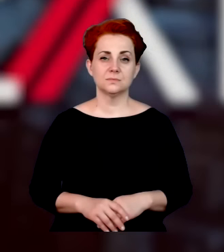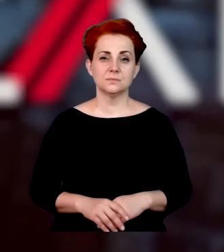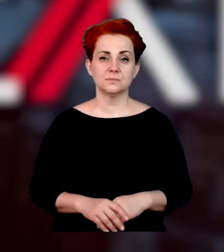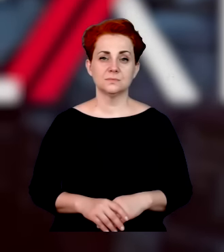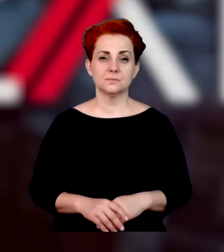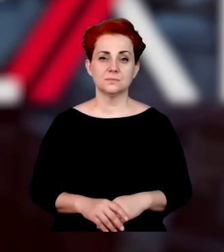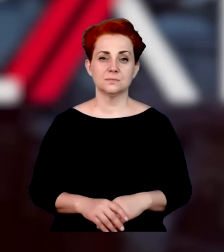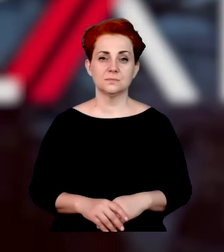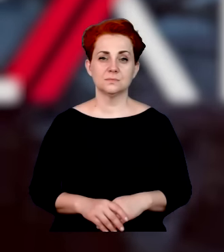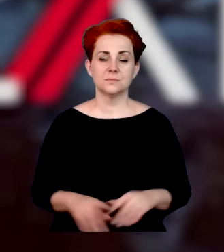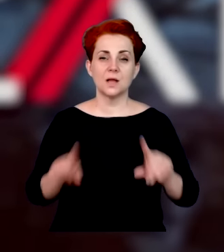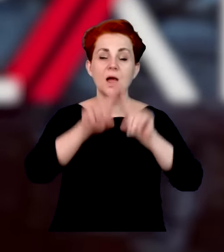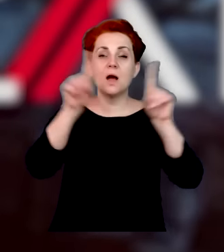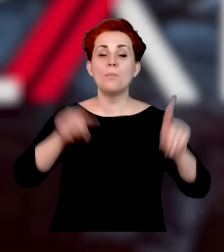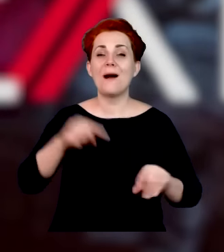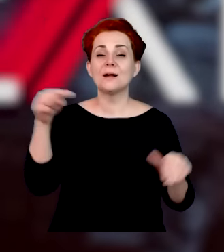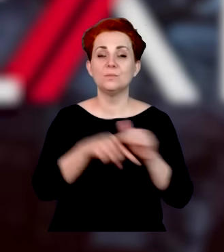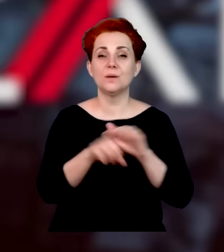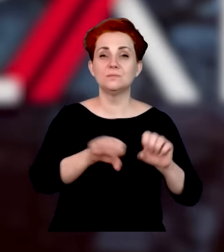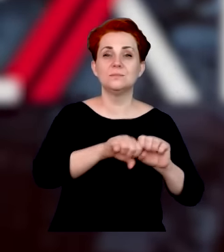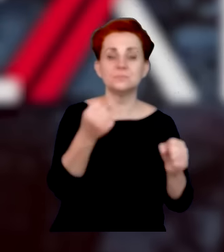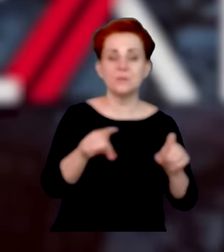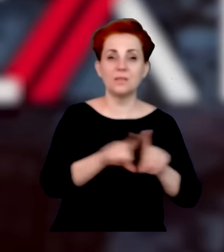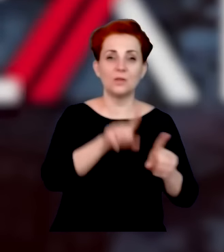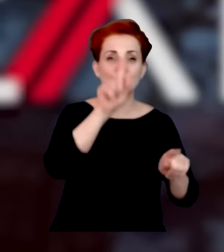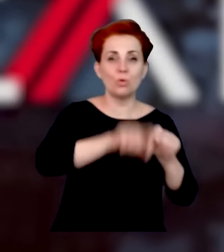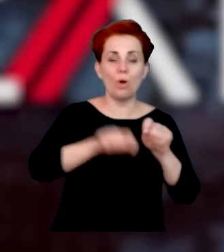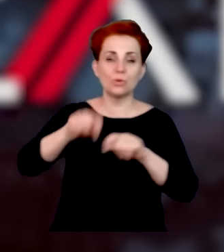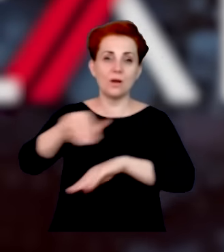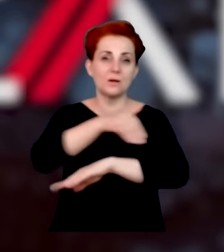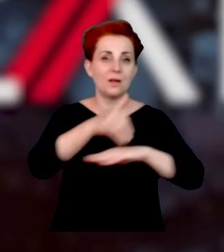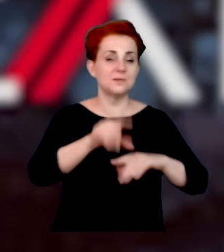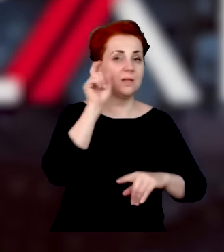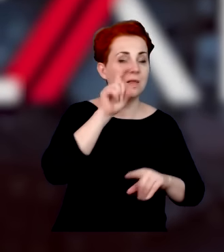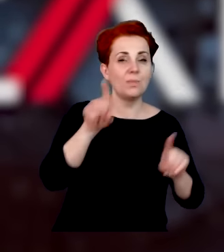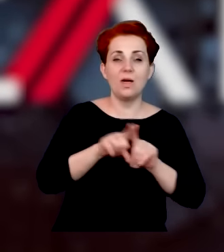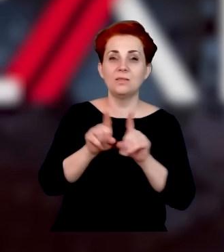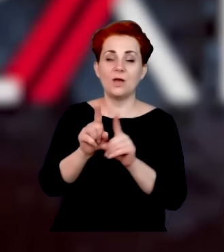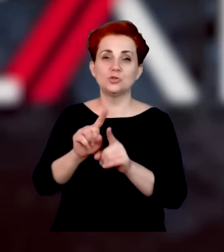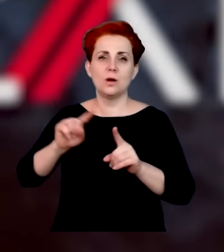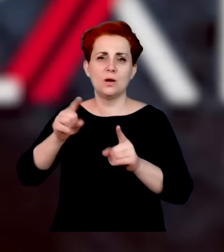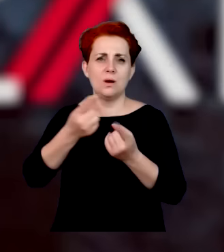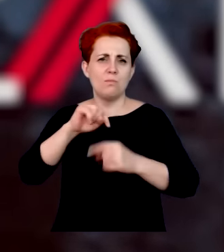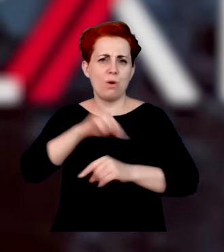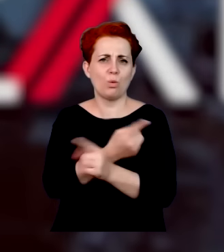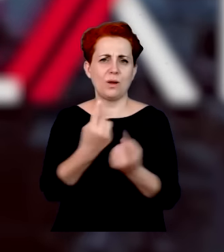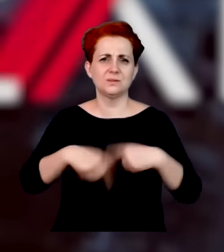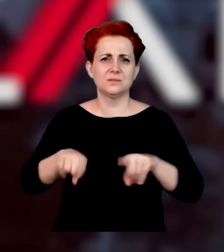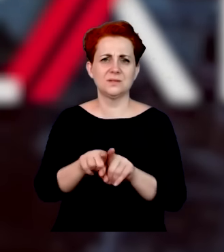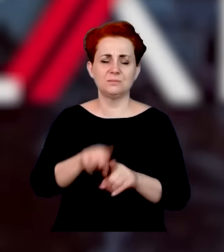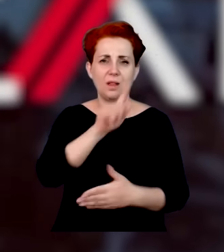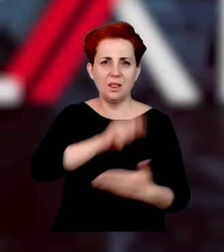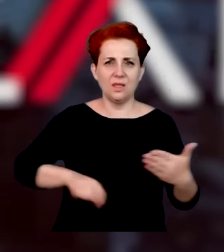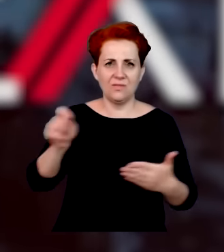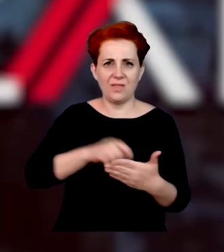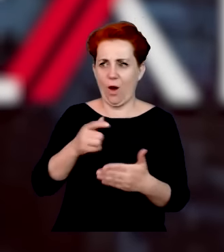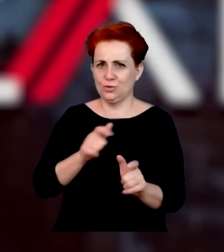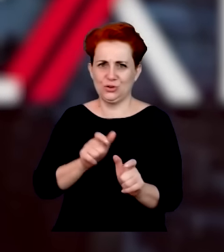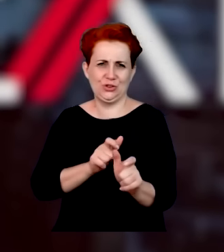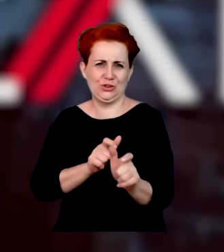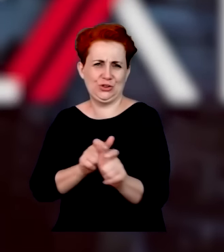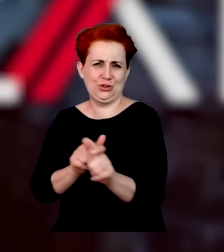Zerwanie paktu migracyjnego, wyrywkowe kontrole na granicy z Niemcami czy likwidacja zespołów prokuratorskich ścigających żołnierzy. To tylko kilka